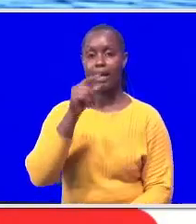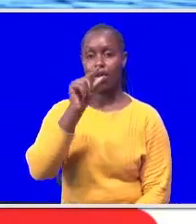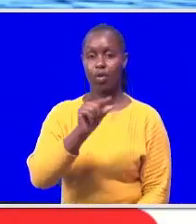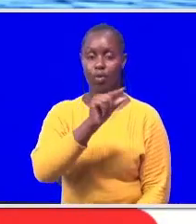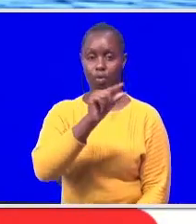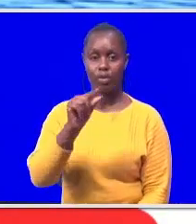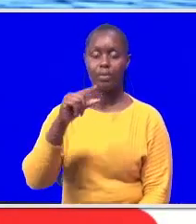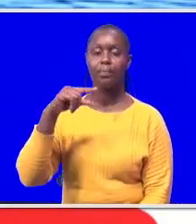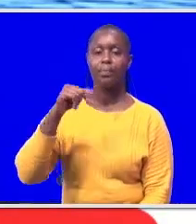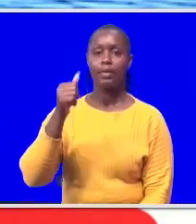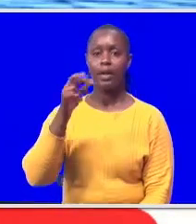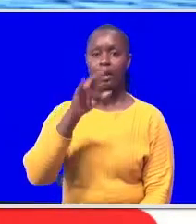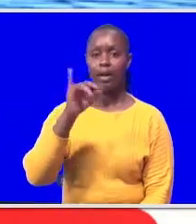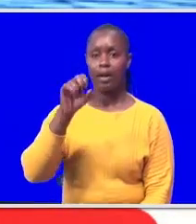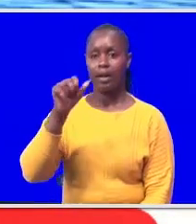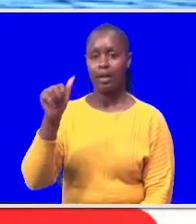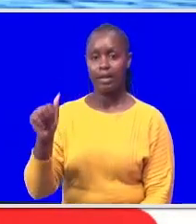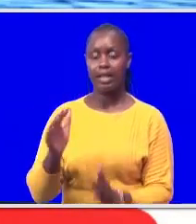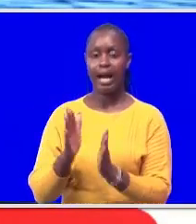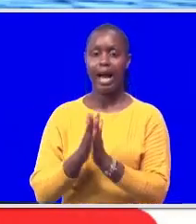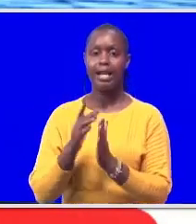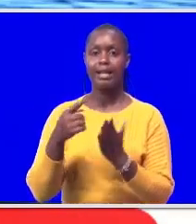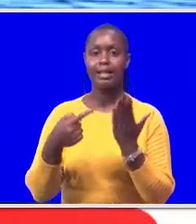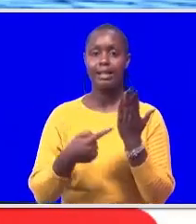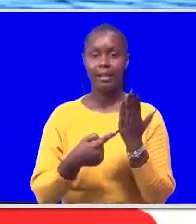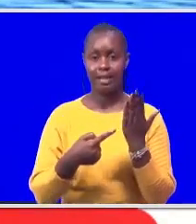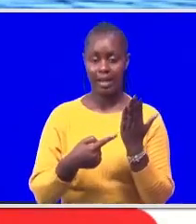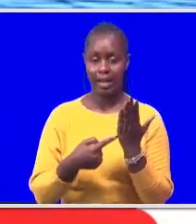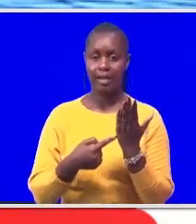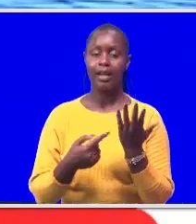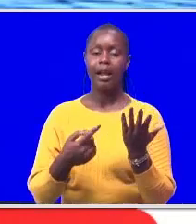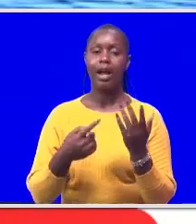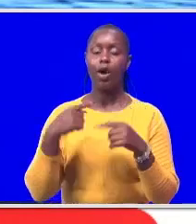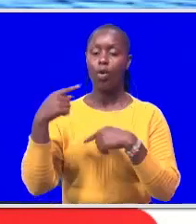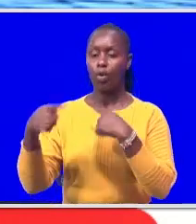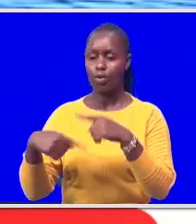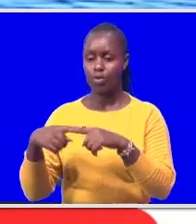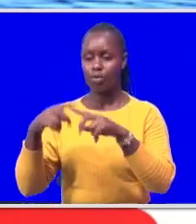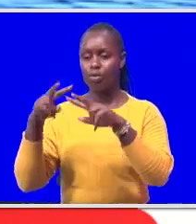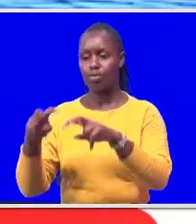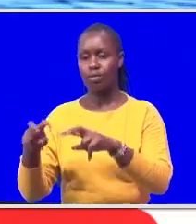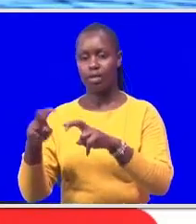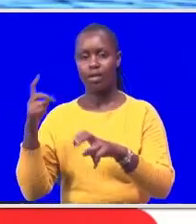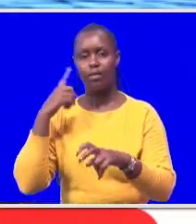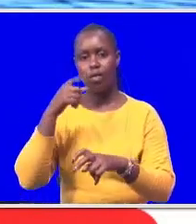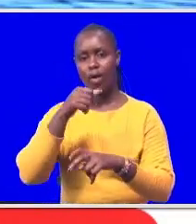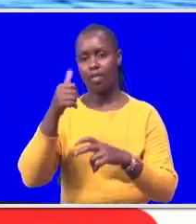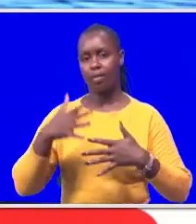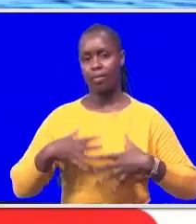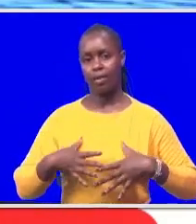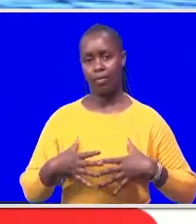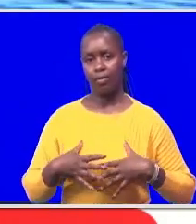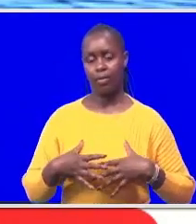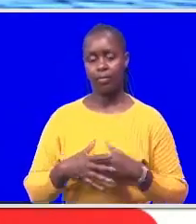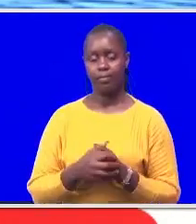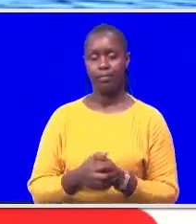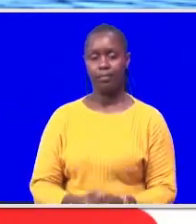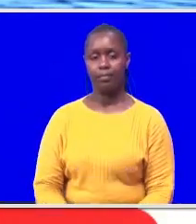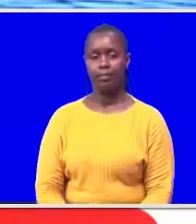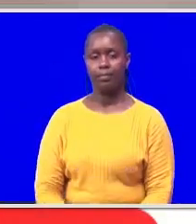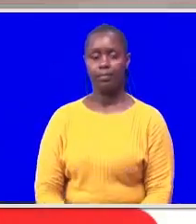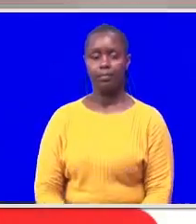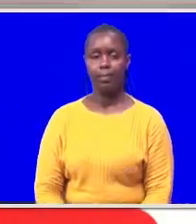River tayari zikiwa katika eneo la mkasa kuendeleza shughuli za uokoaji. Chichi Josephine na maelezo